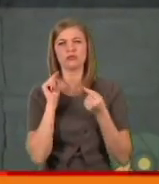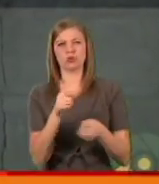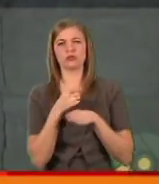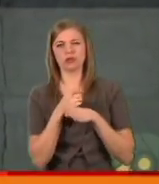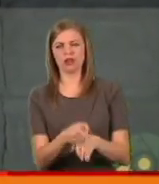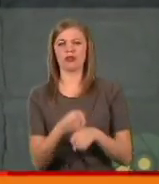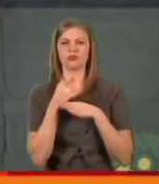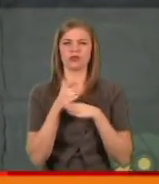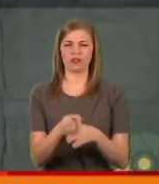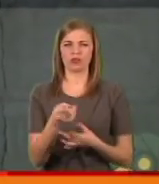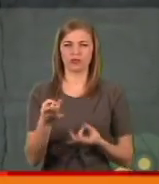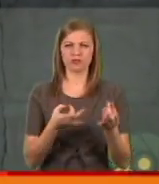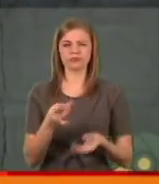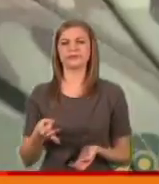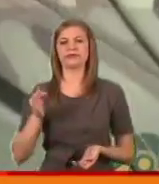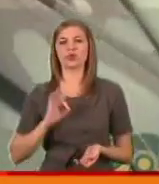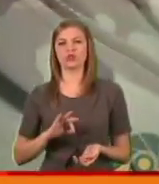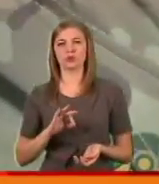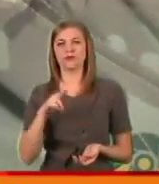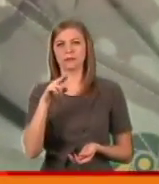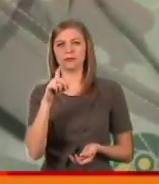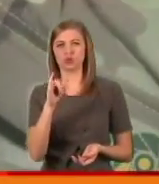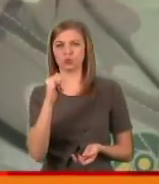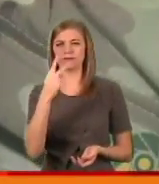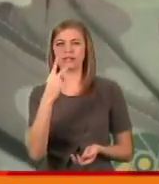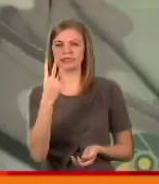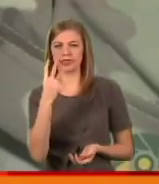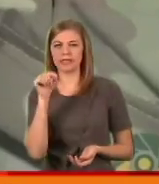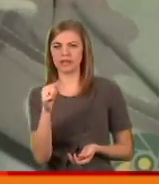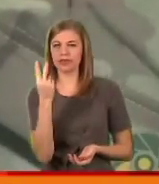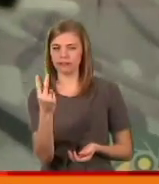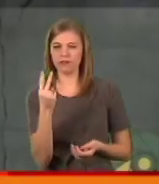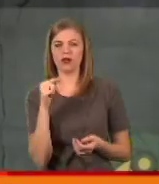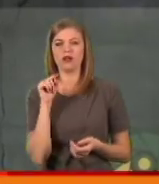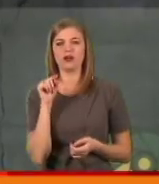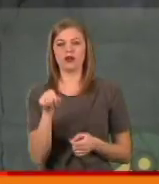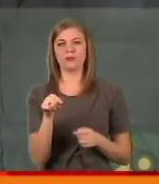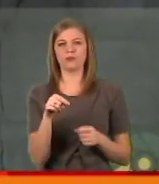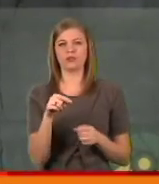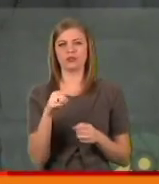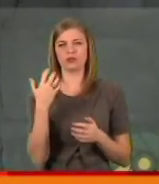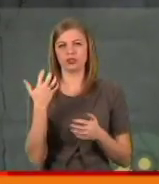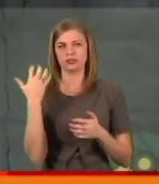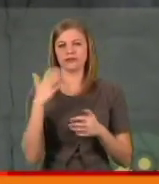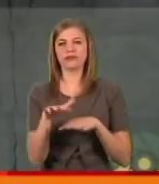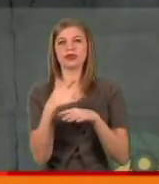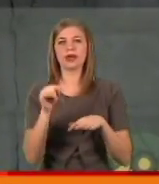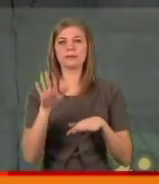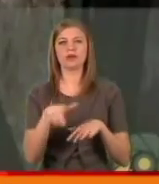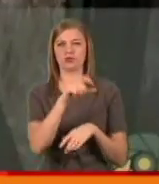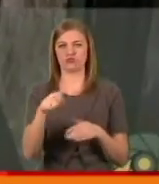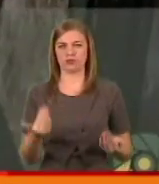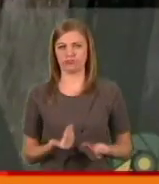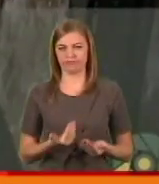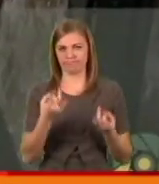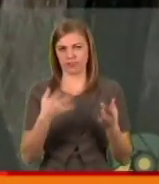протитанковий гранатомет, використовують ЗУ-23-2, вони ведуть цей вогонь з населених пунктів, там, де